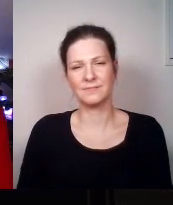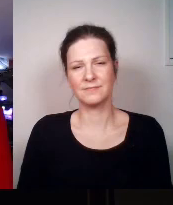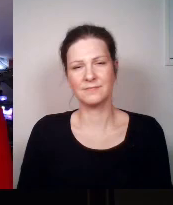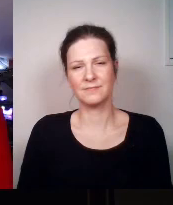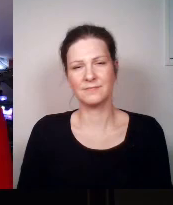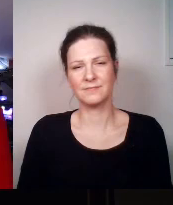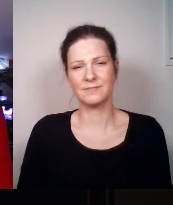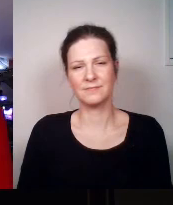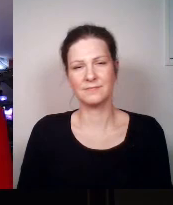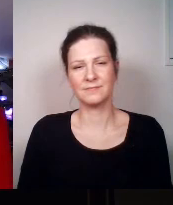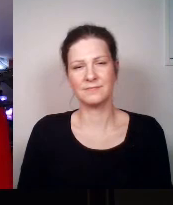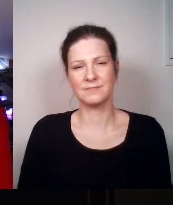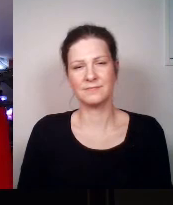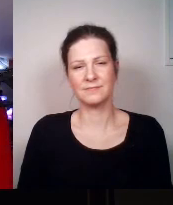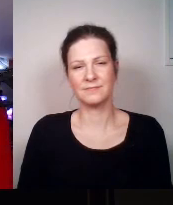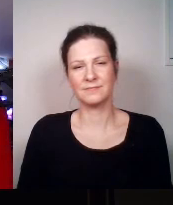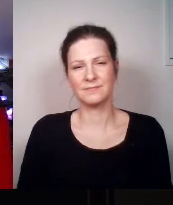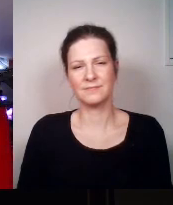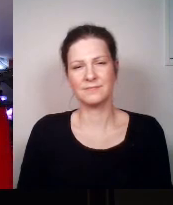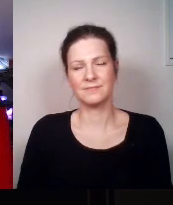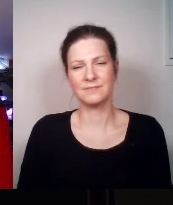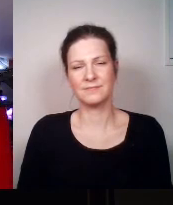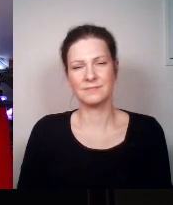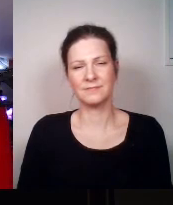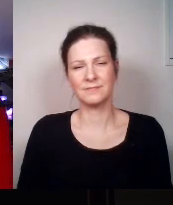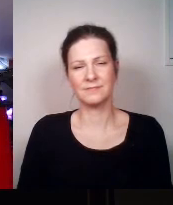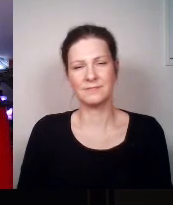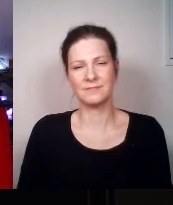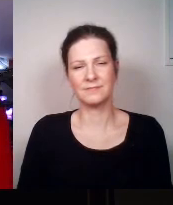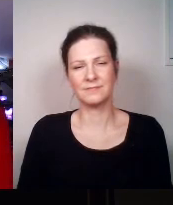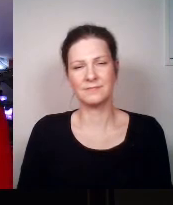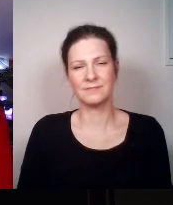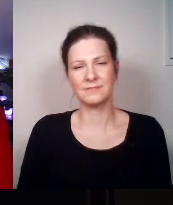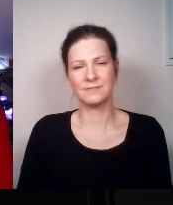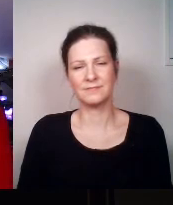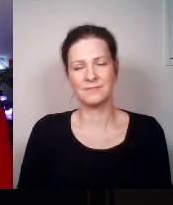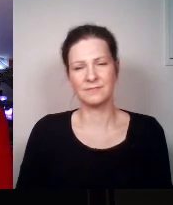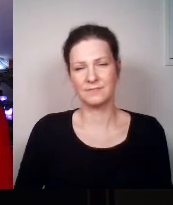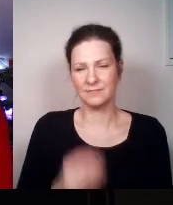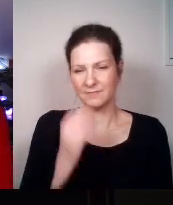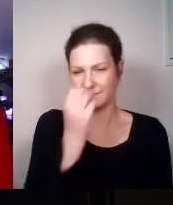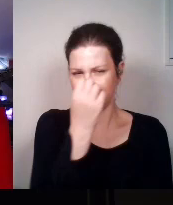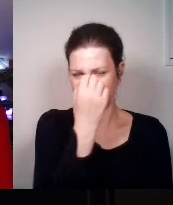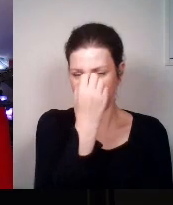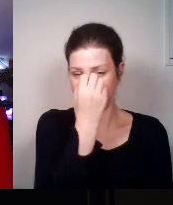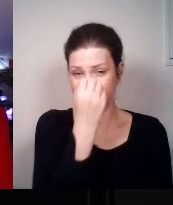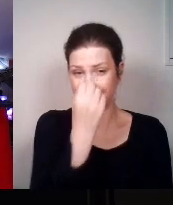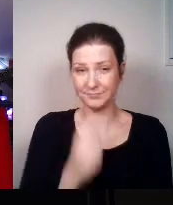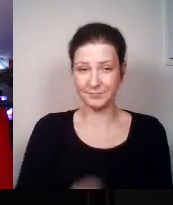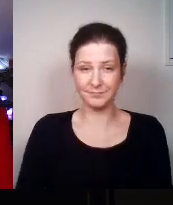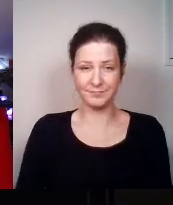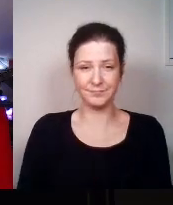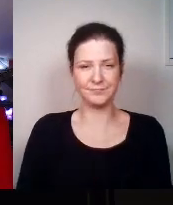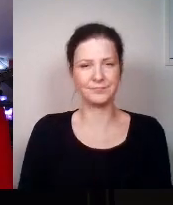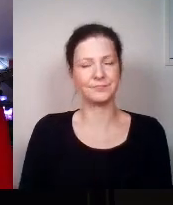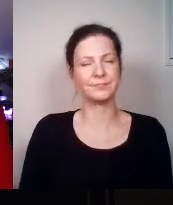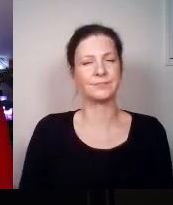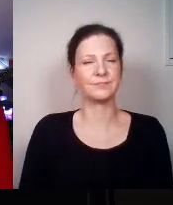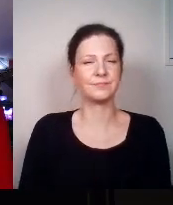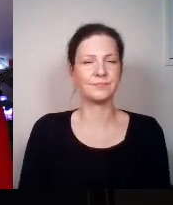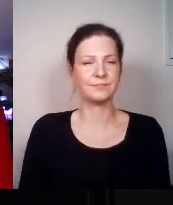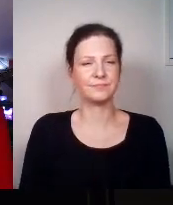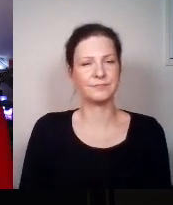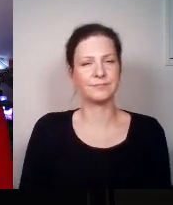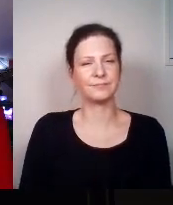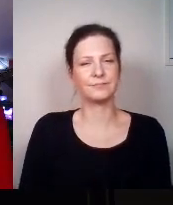Der Rat der Volksbeauftragten gründet sich als Übergangsregierung mit je 3 Mitgliedern von SPD und USPD.